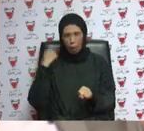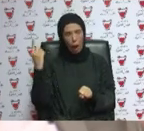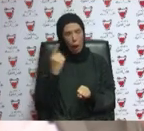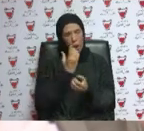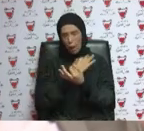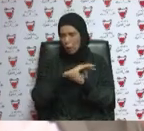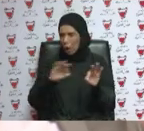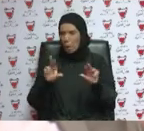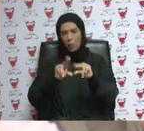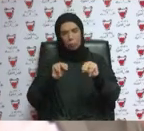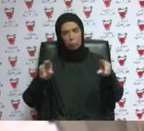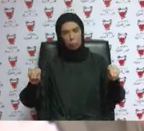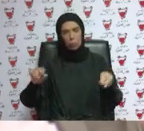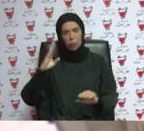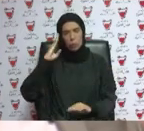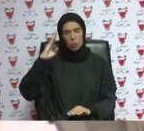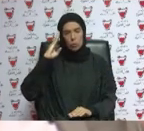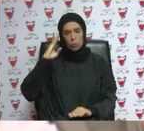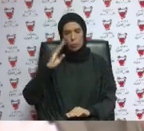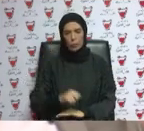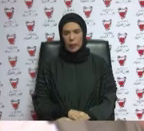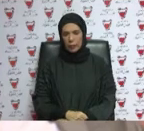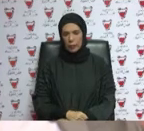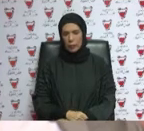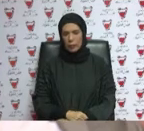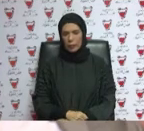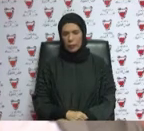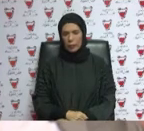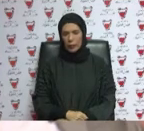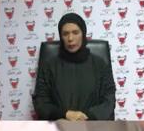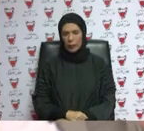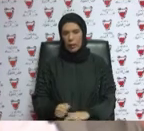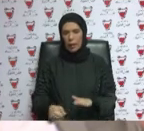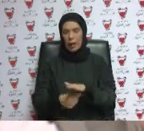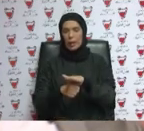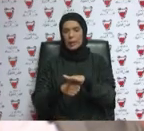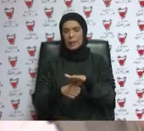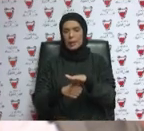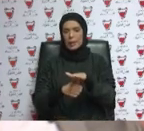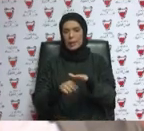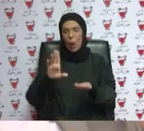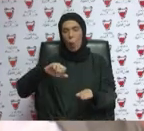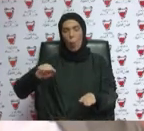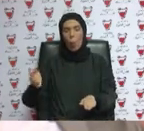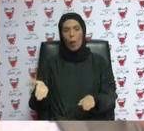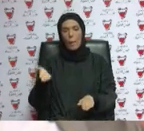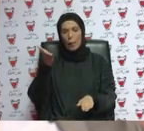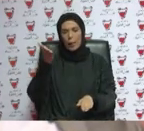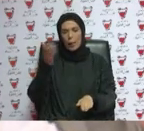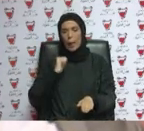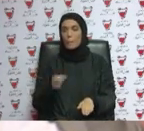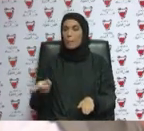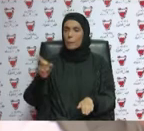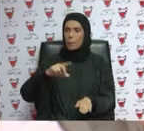العالم. وكذلك كل الشكر إلى صاحب السمو الملكي رئيس الوزراء الموقر وصاحب السمو